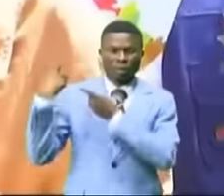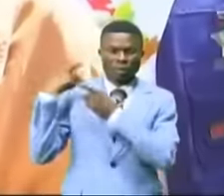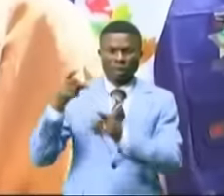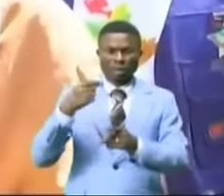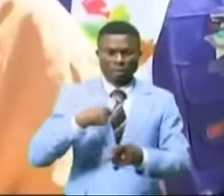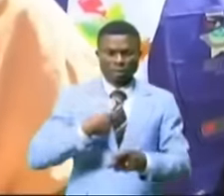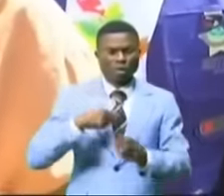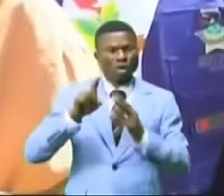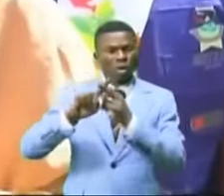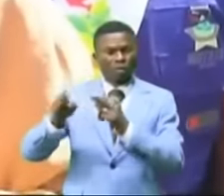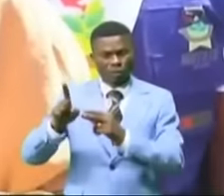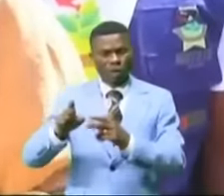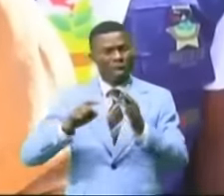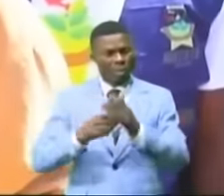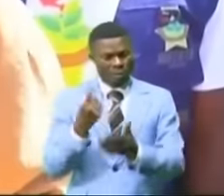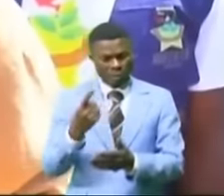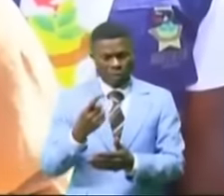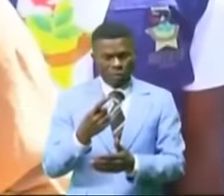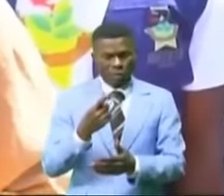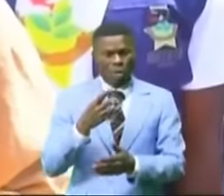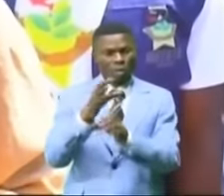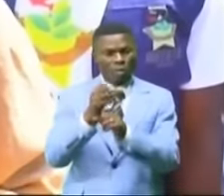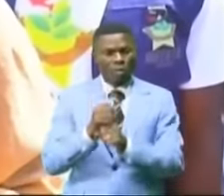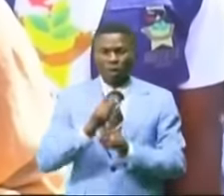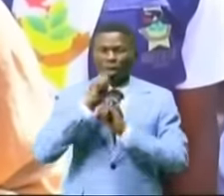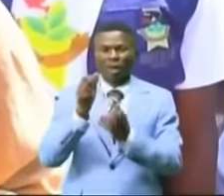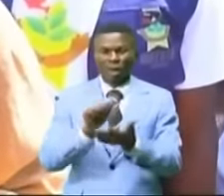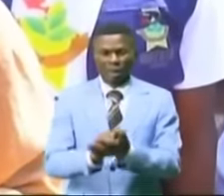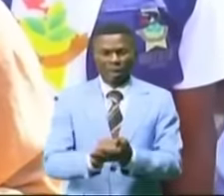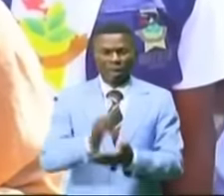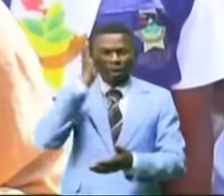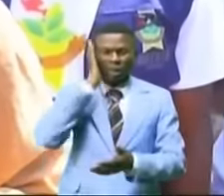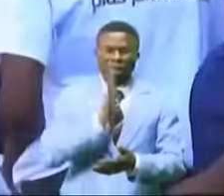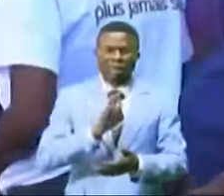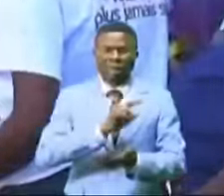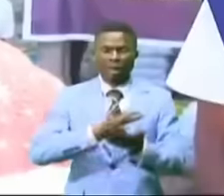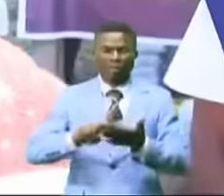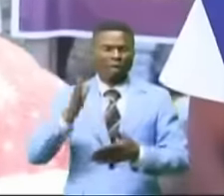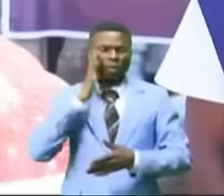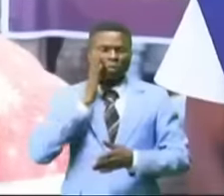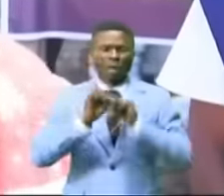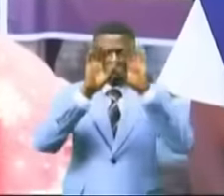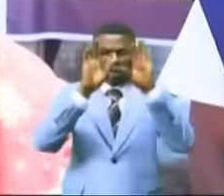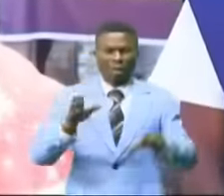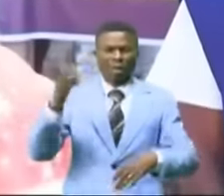suis déplacée, c'est la première fois que je vois ça. Que la Sainte Marie la bénisse.